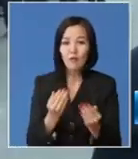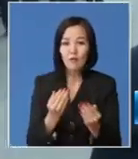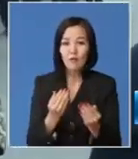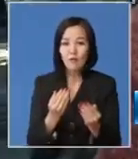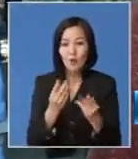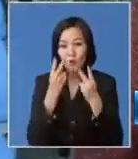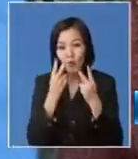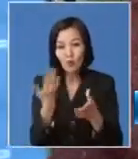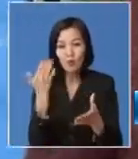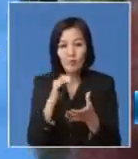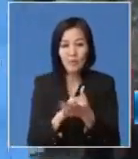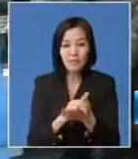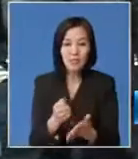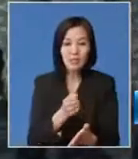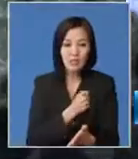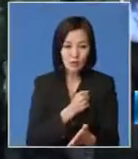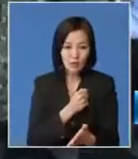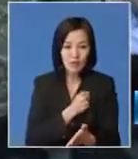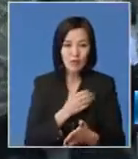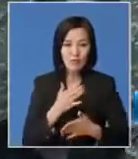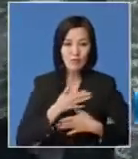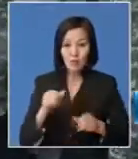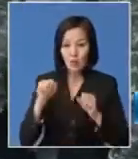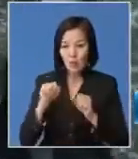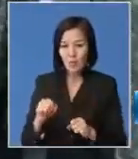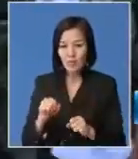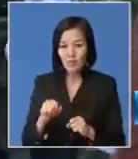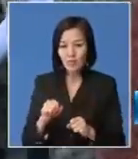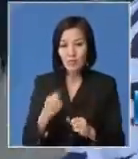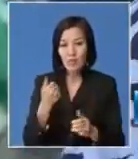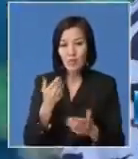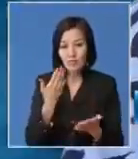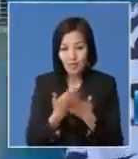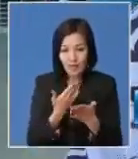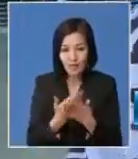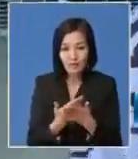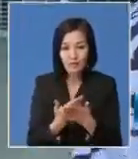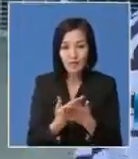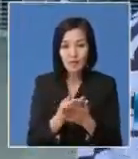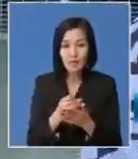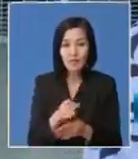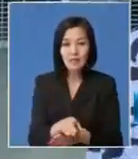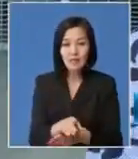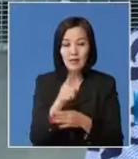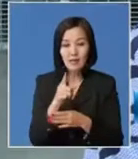мәртебе қыламыз. Жауынгерлер бізді қорғайтындай көзіміз жетті. Танкілердің атысын